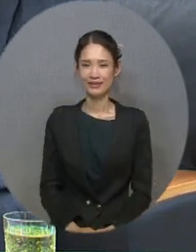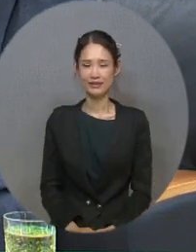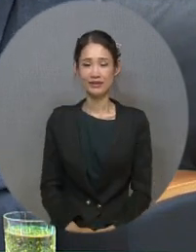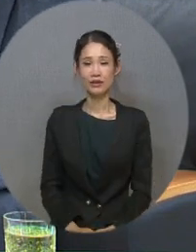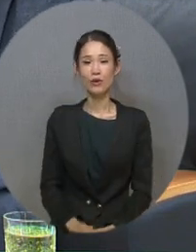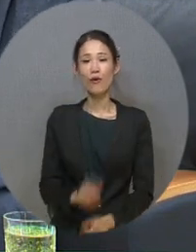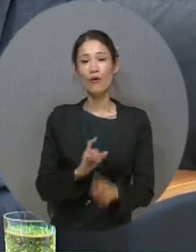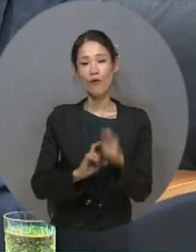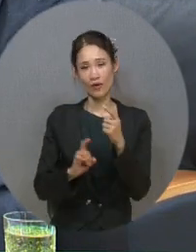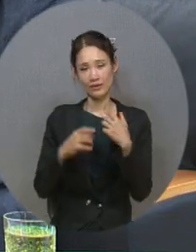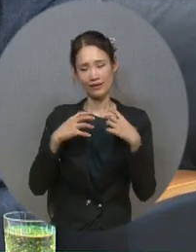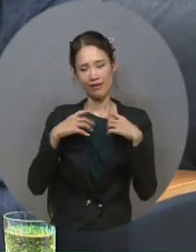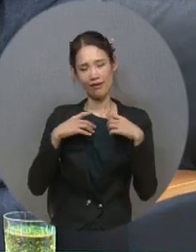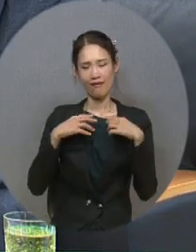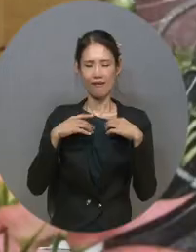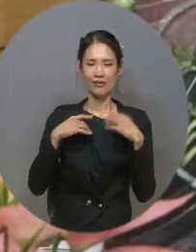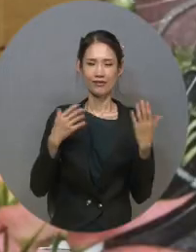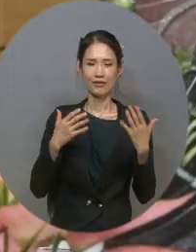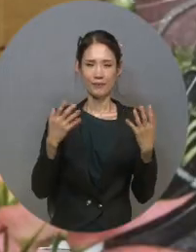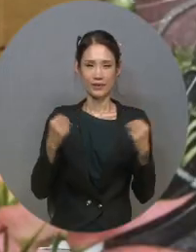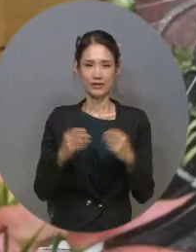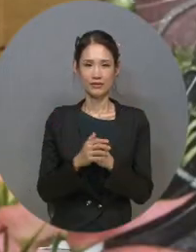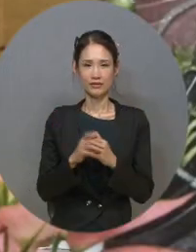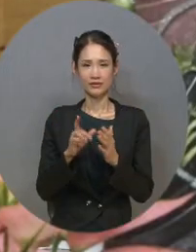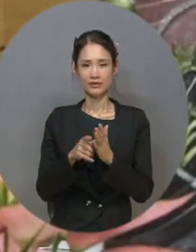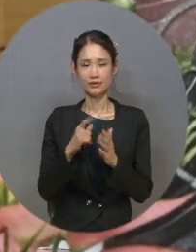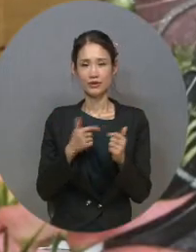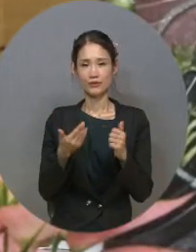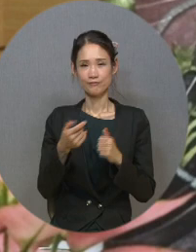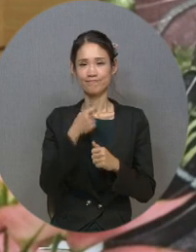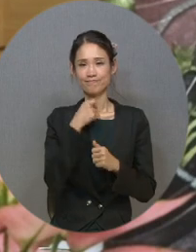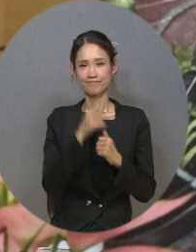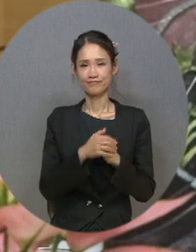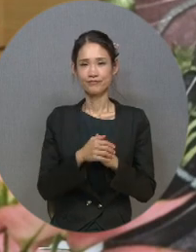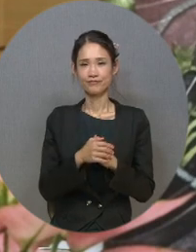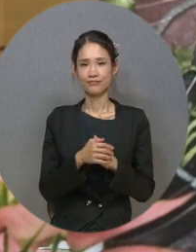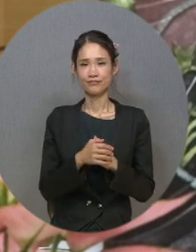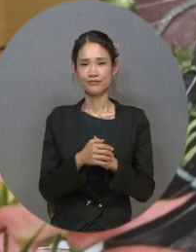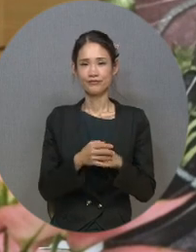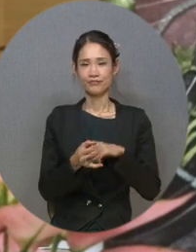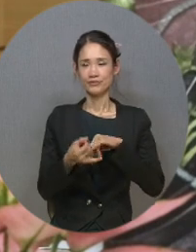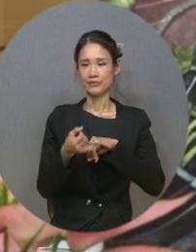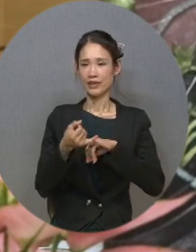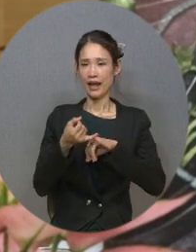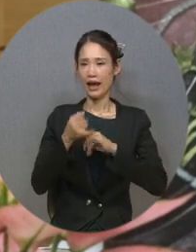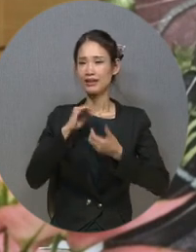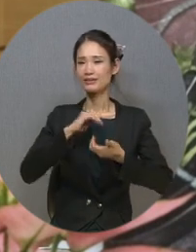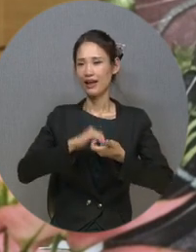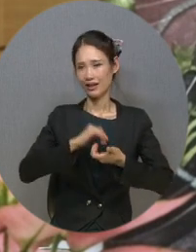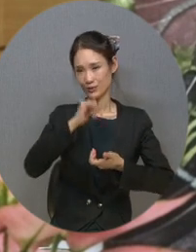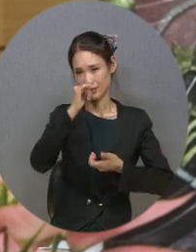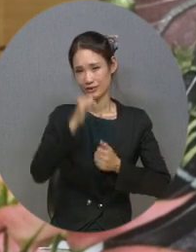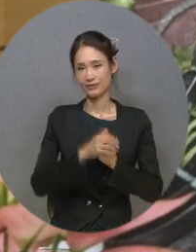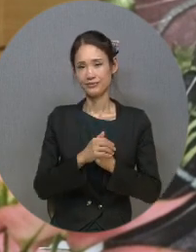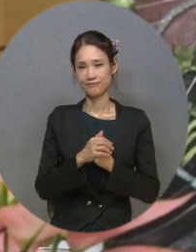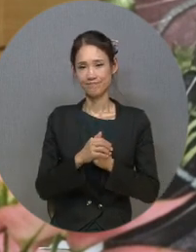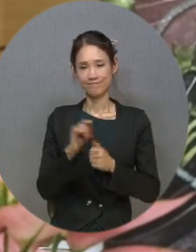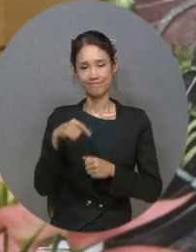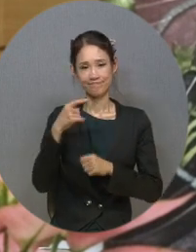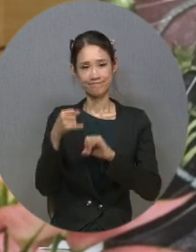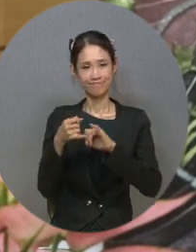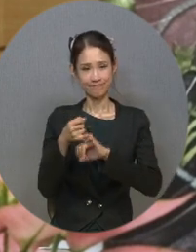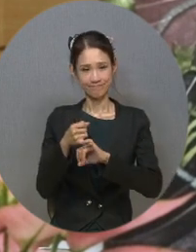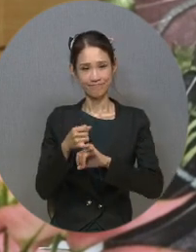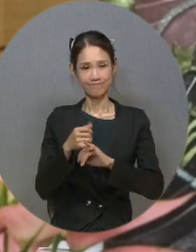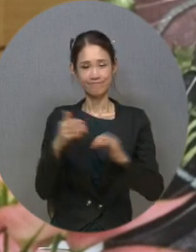광양시가 워낙 자랑할 게 많아가지고 시간을 좀 더 드리고 싶은데 네. 저희도 약속된 시간이 있어서 네. 시간 관계상 다음을